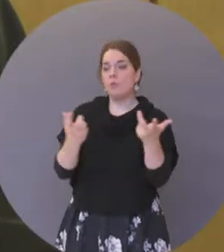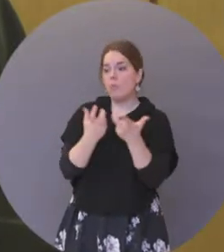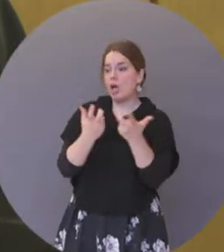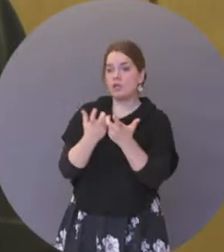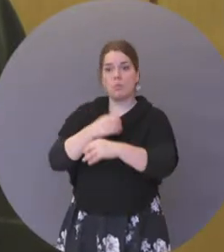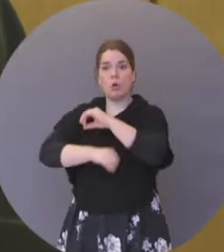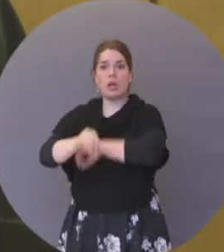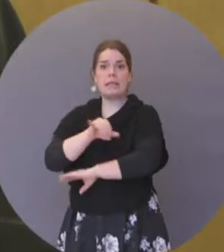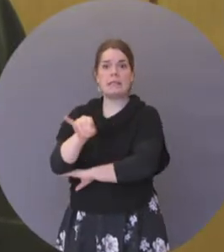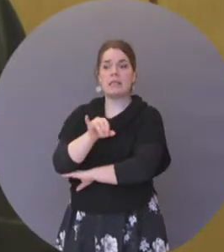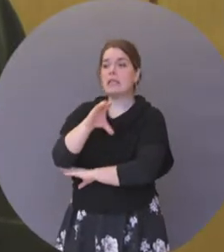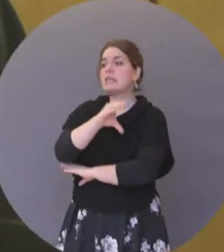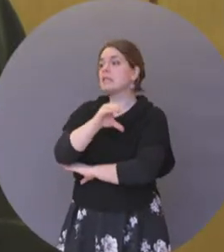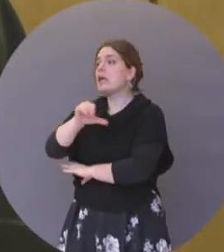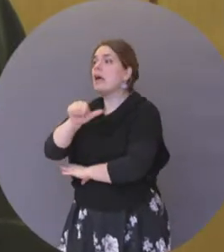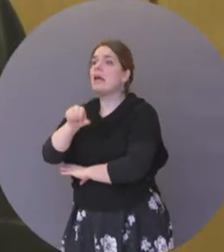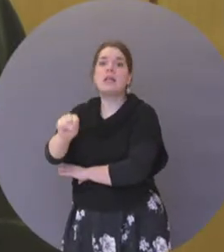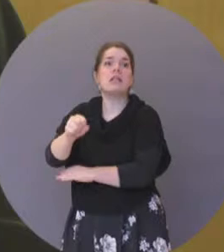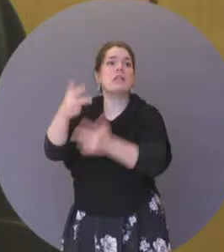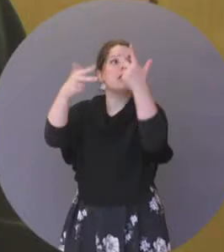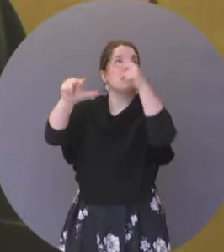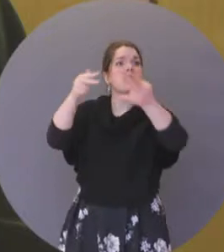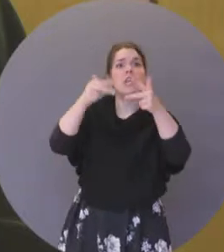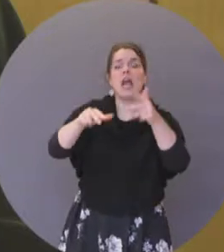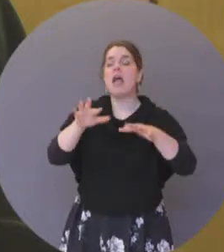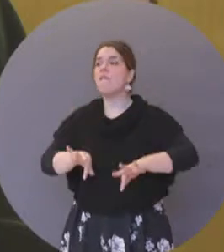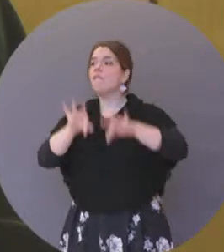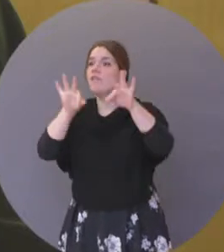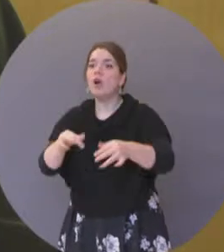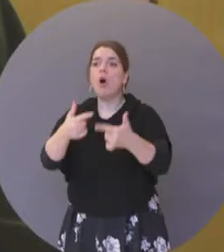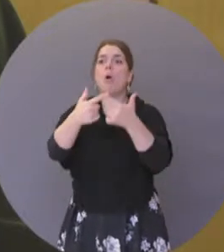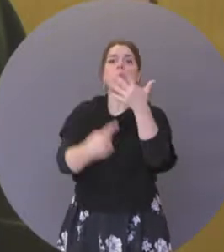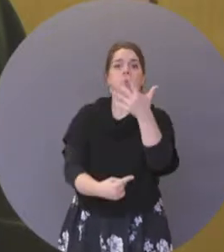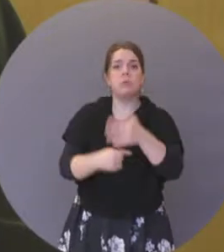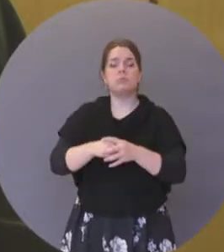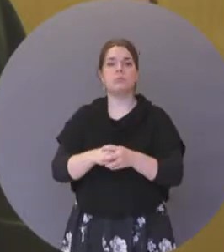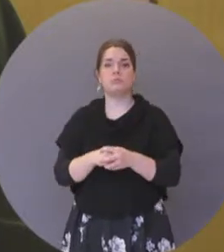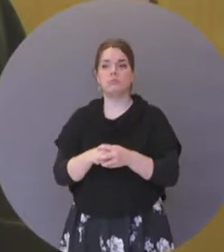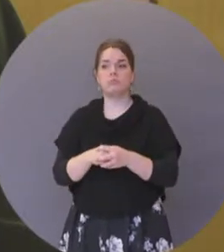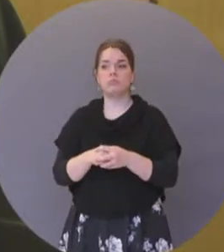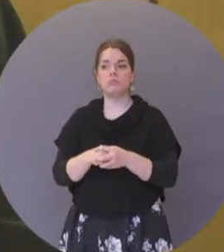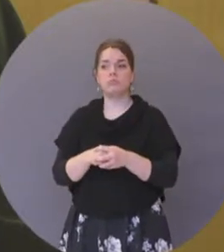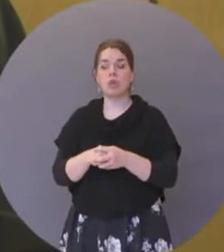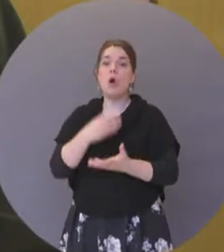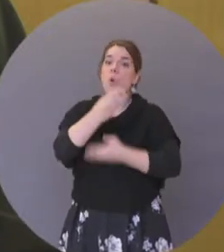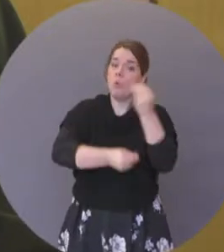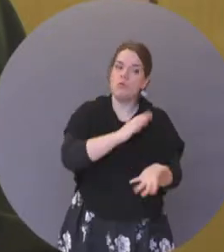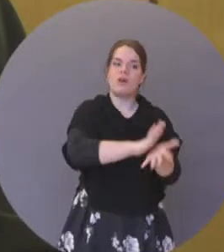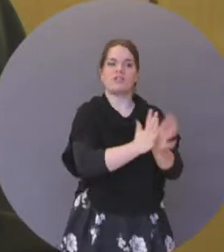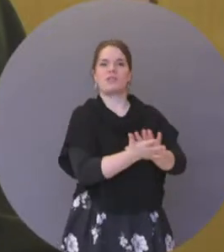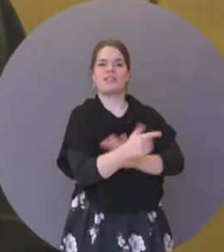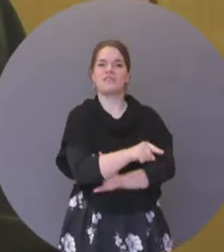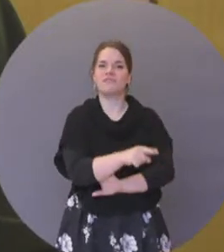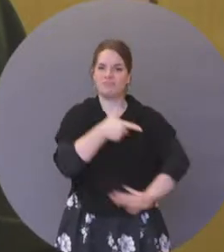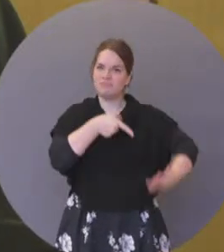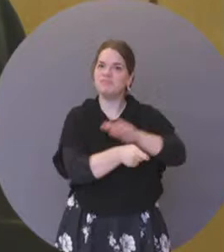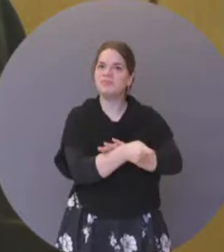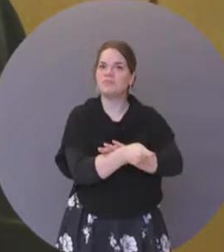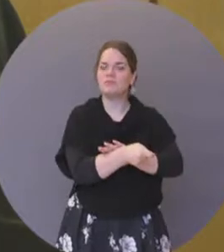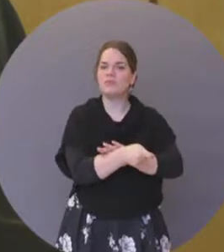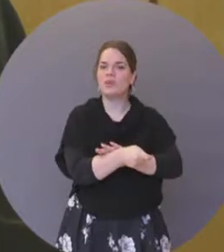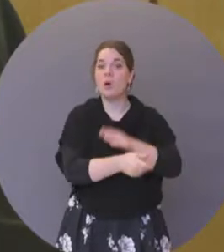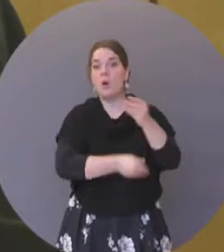CCAS comme à Dieppe à Bacqueville au Tréport ou à Fécamp et puis il y en a d'autres qui sont associatifs il y a d'autres ça encore qui sont privées